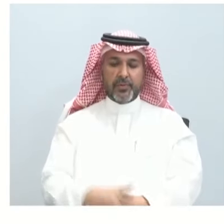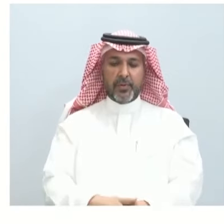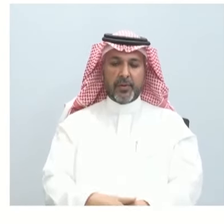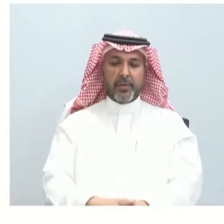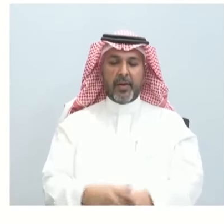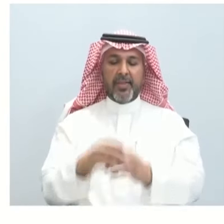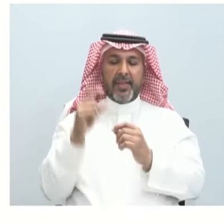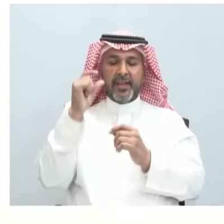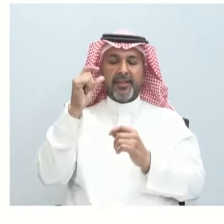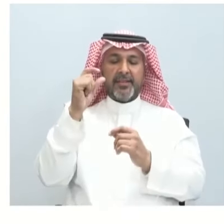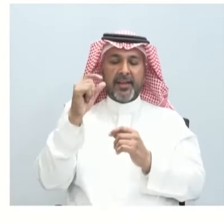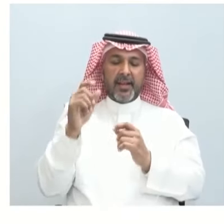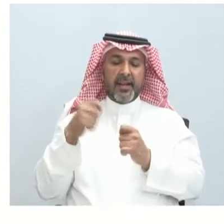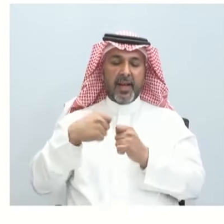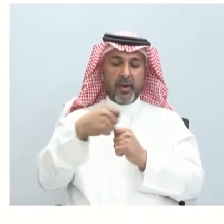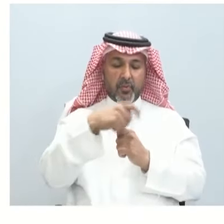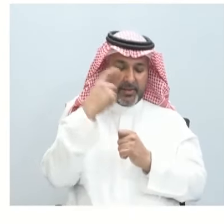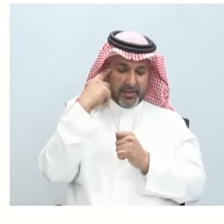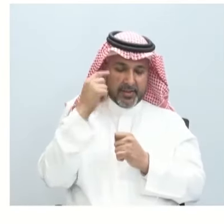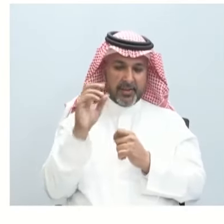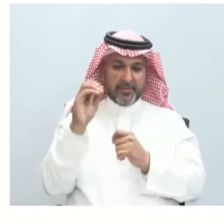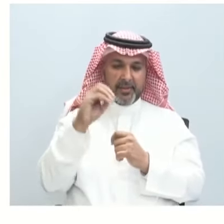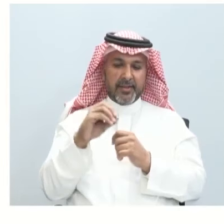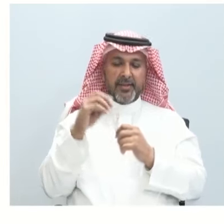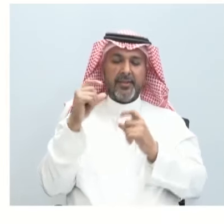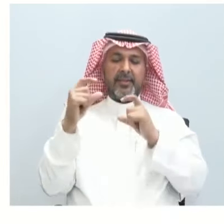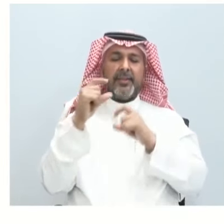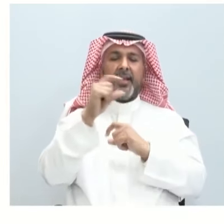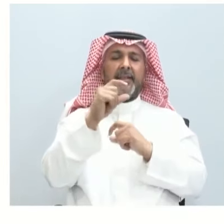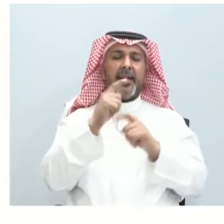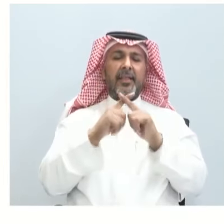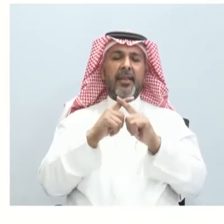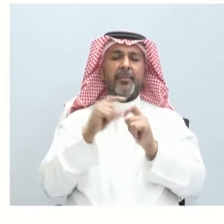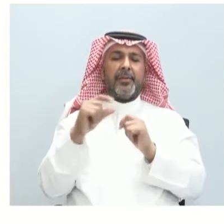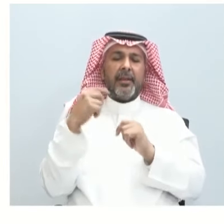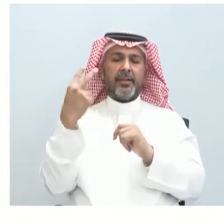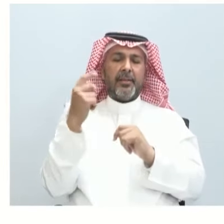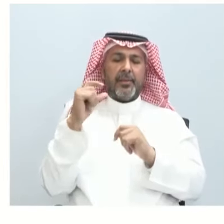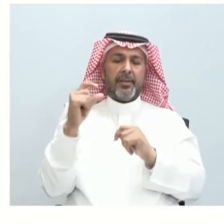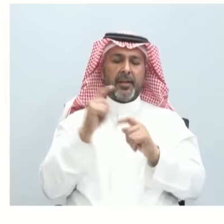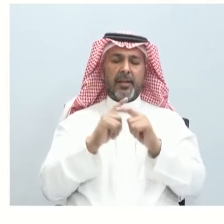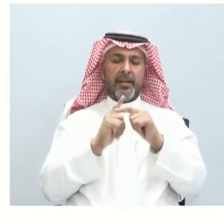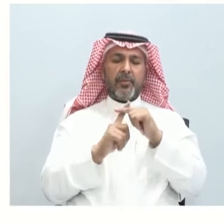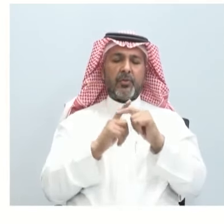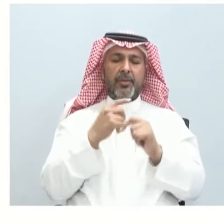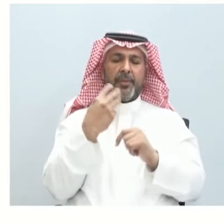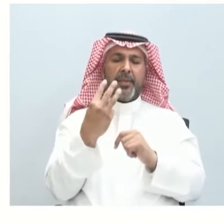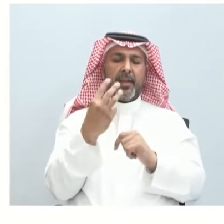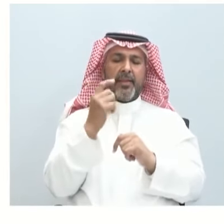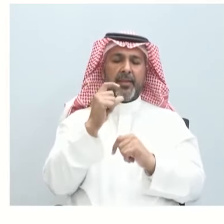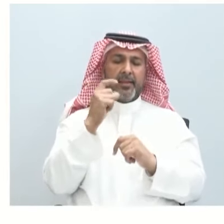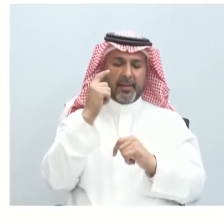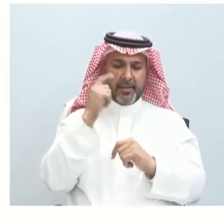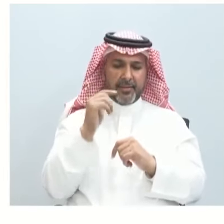بتوزيعها واجراء عمليه الضرب من الحد الاول د² مع الحد الثاني موجب ثلاثه دلال ناقص